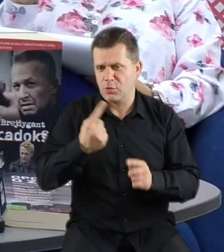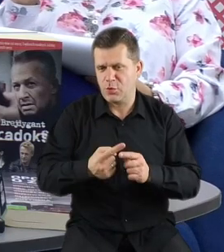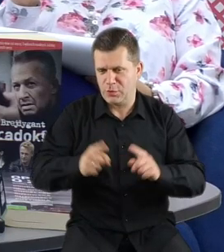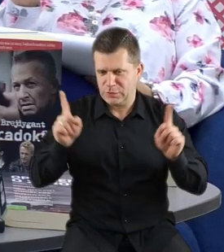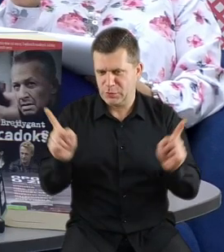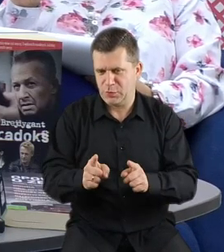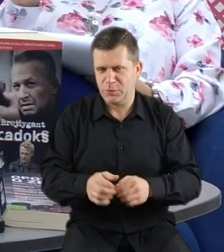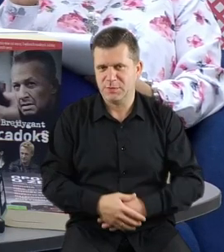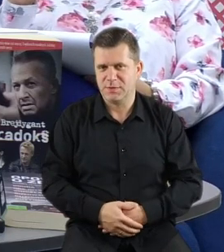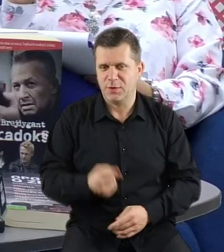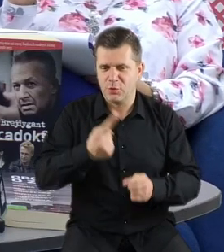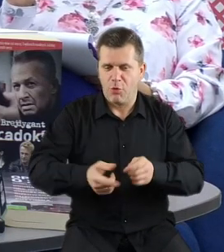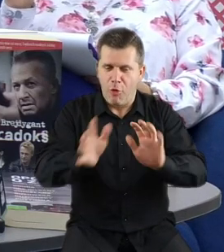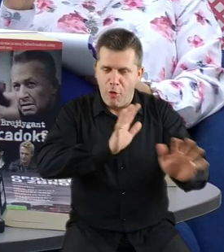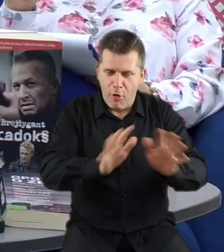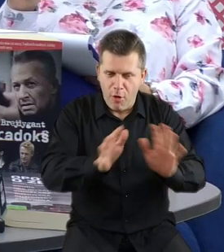To ja to trochę skrócę.